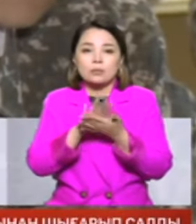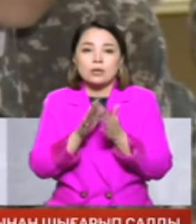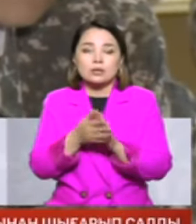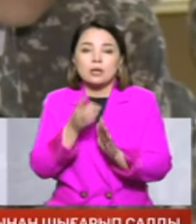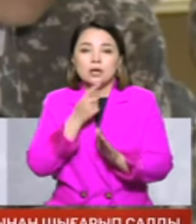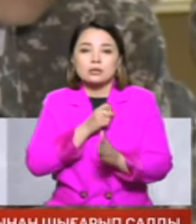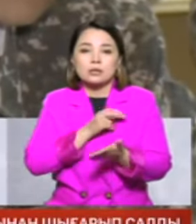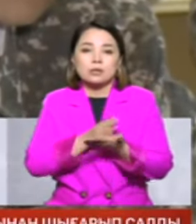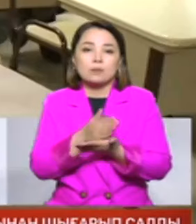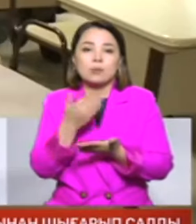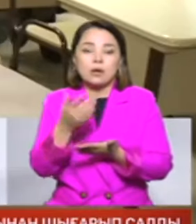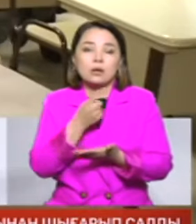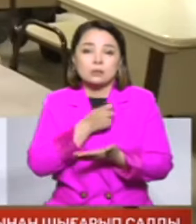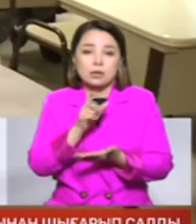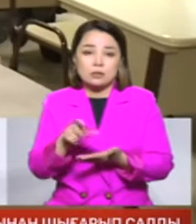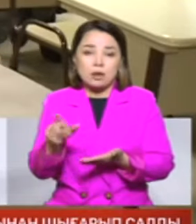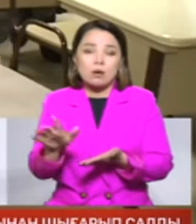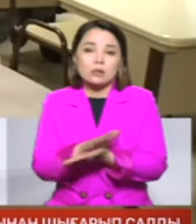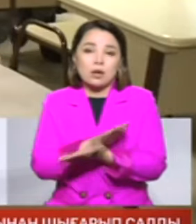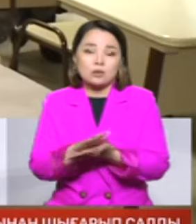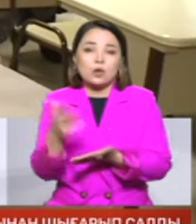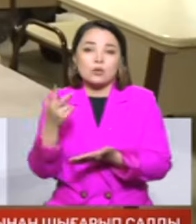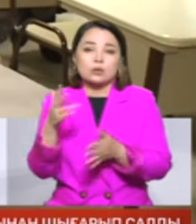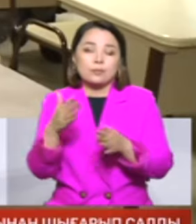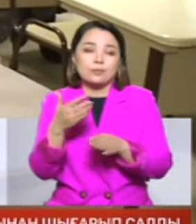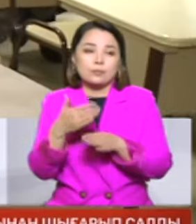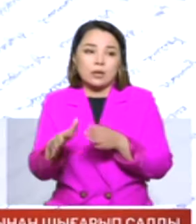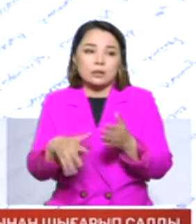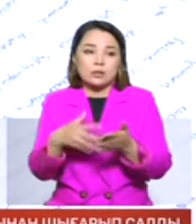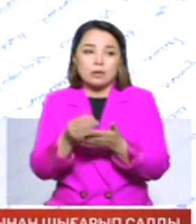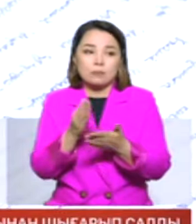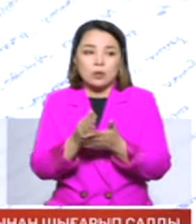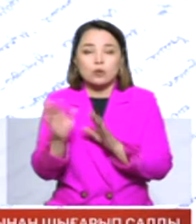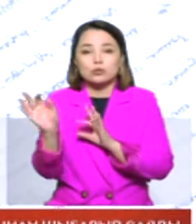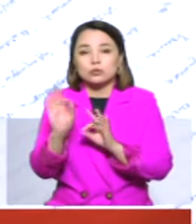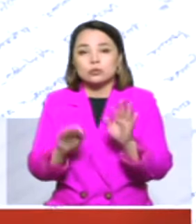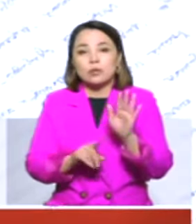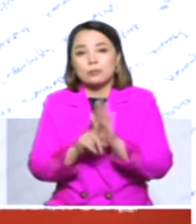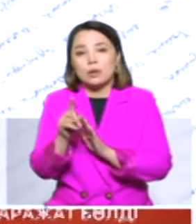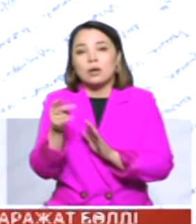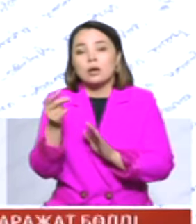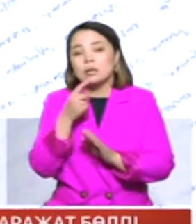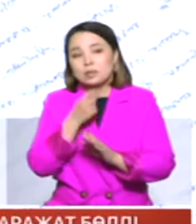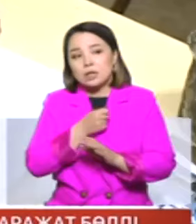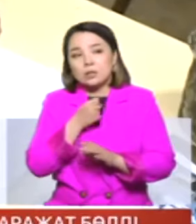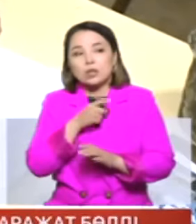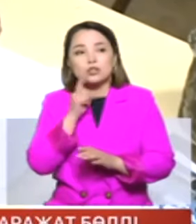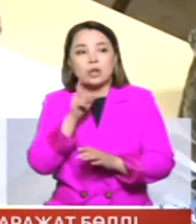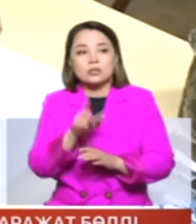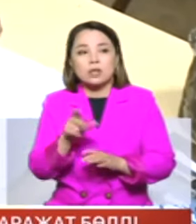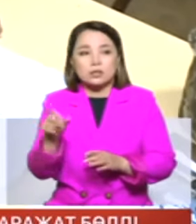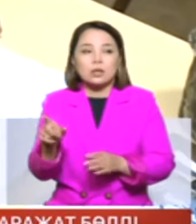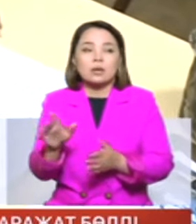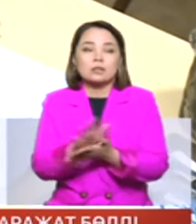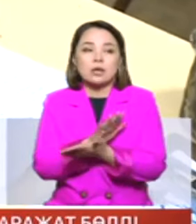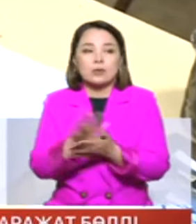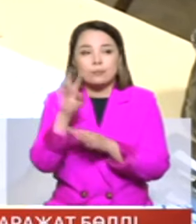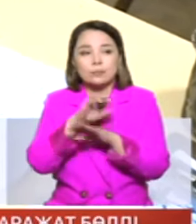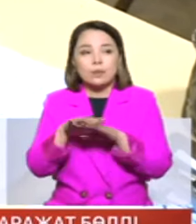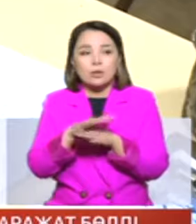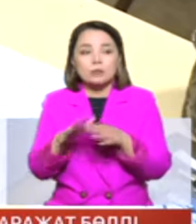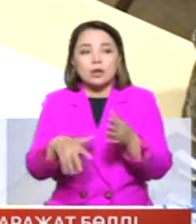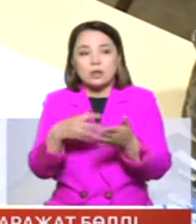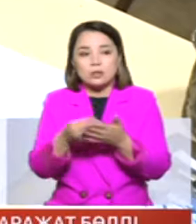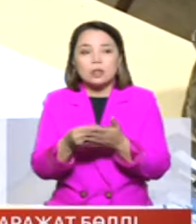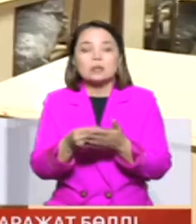әскери қызмет сарбаздары арасында грант 3-ші рет бөлініп отыр. Биыл күзден бастап әскерде көзге түскен жастар тегін мемлекеттік грант алып